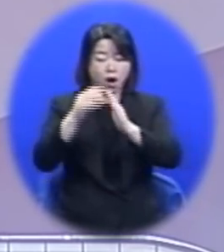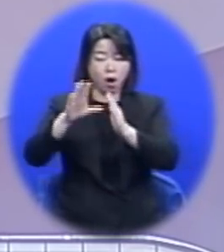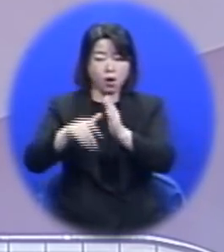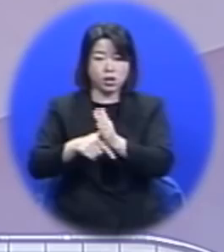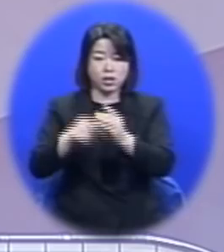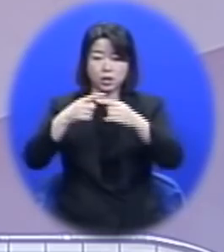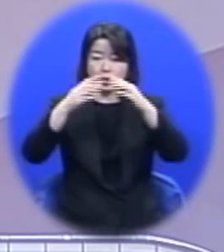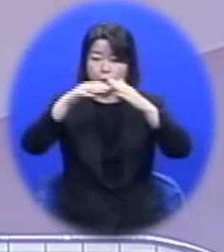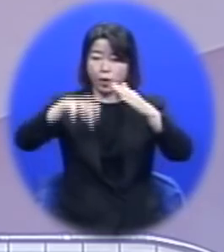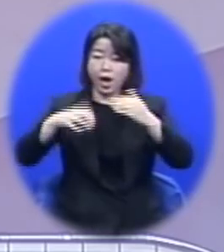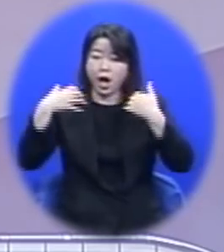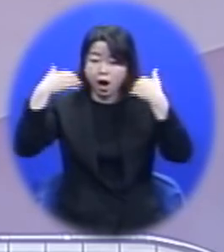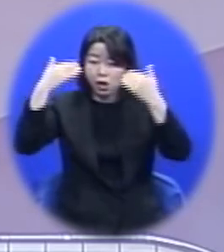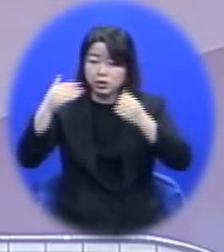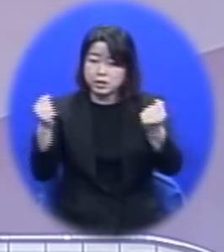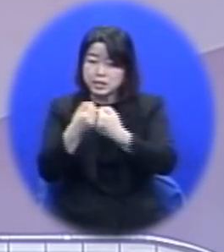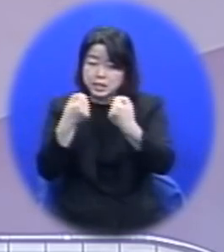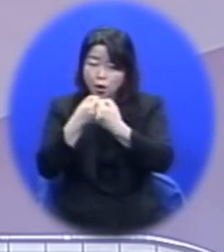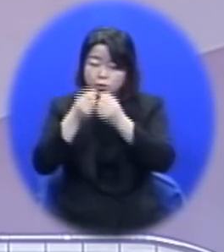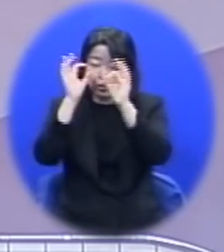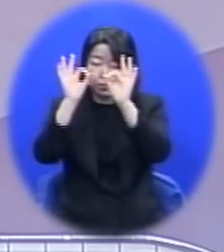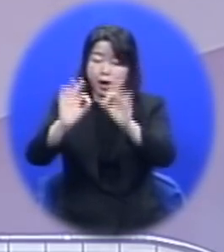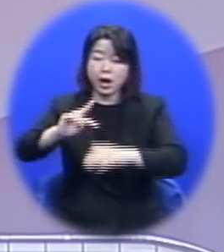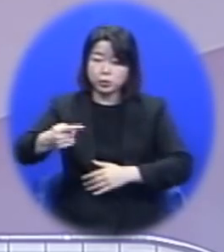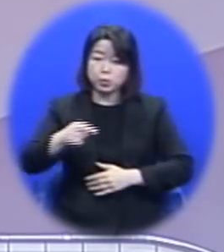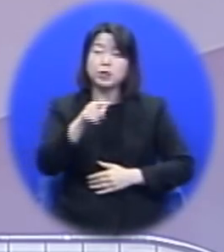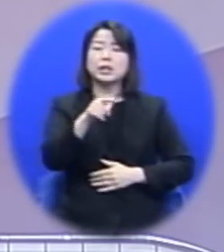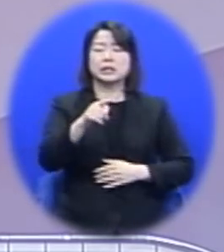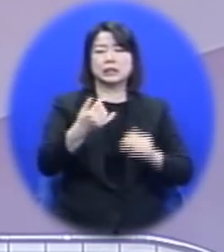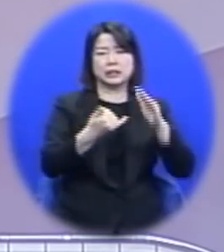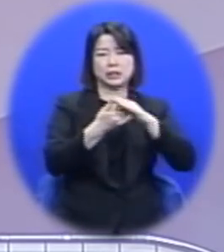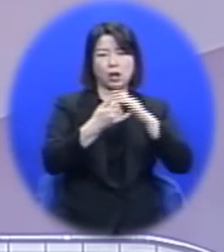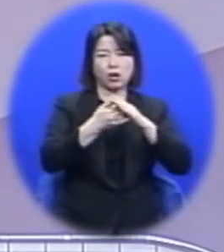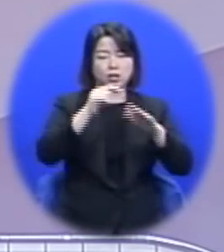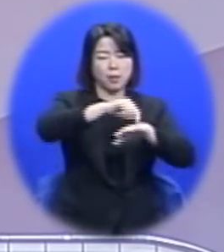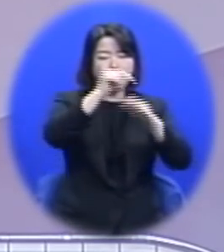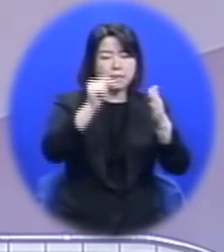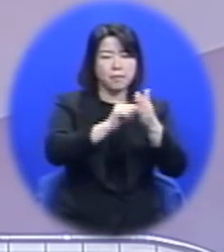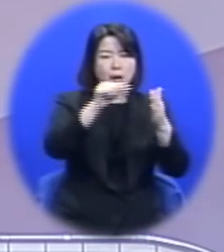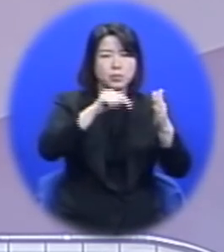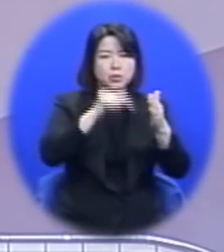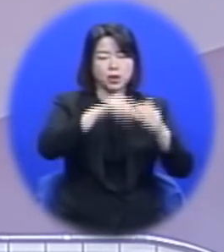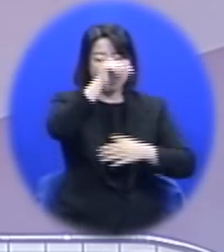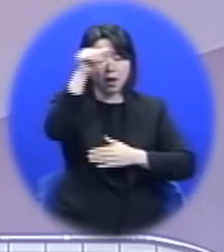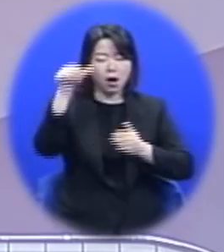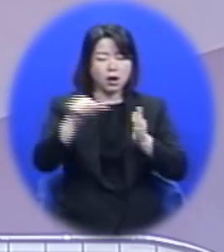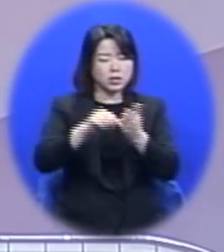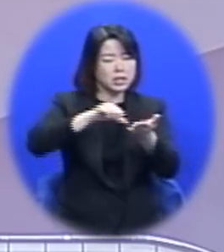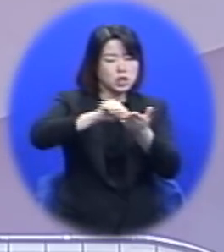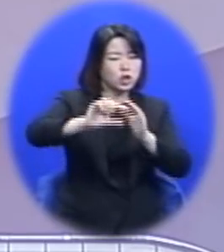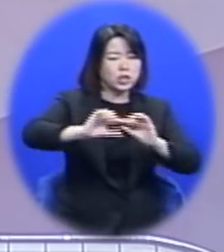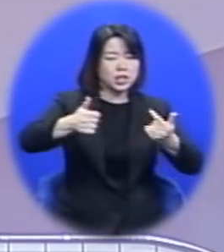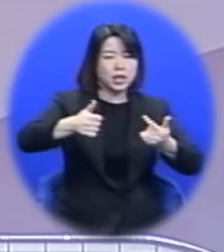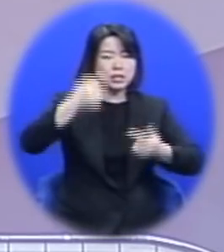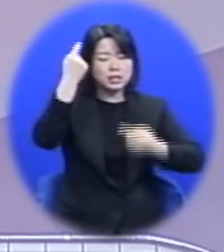봐도 그 마음속에는 평생 지워지지 않는 상처가 남습니다.